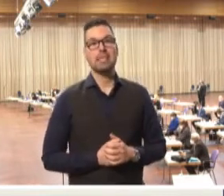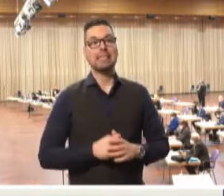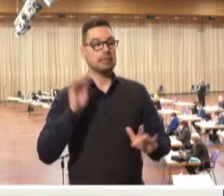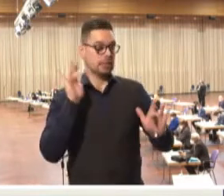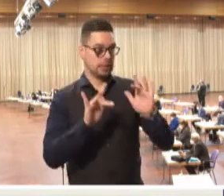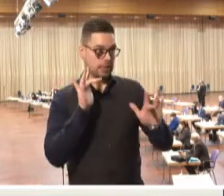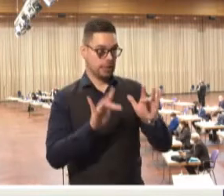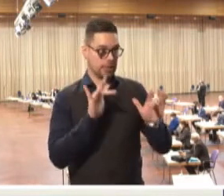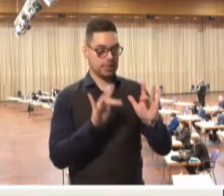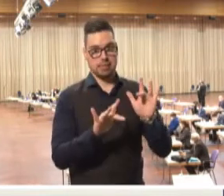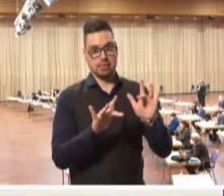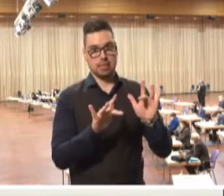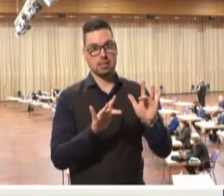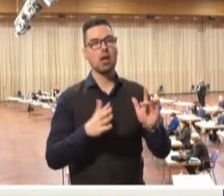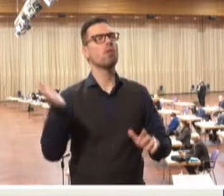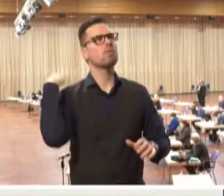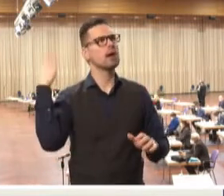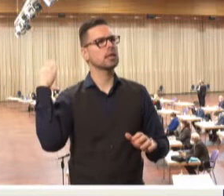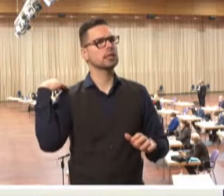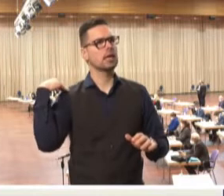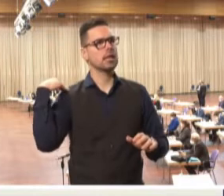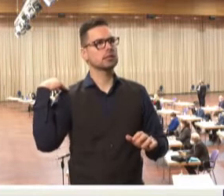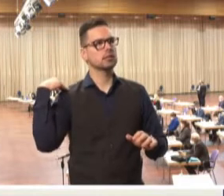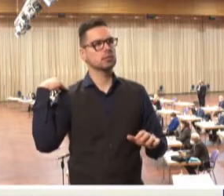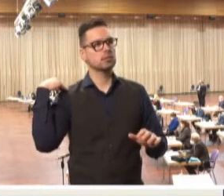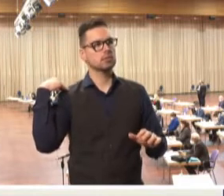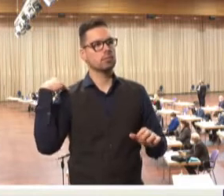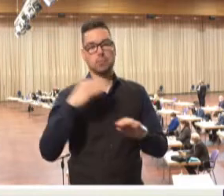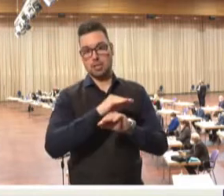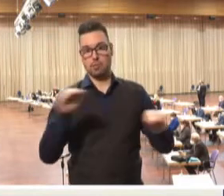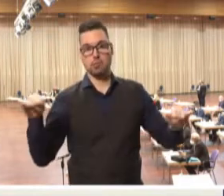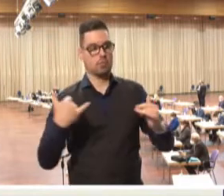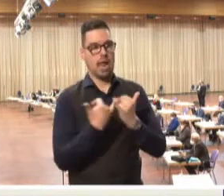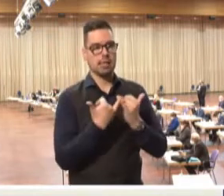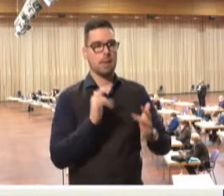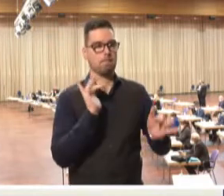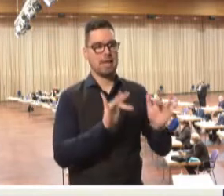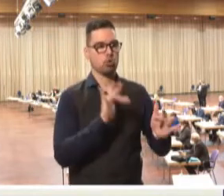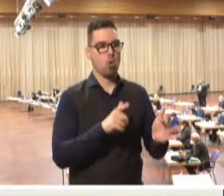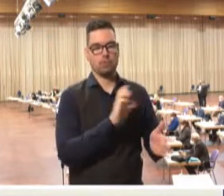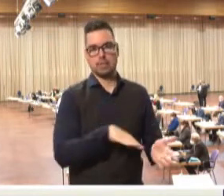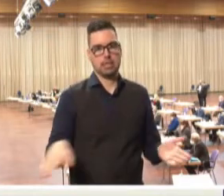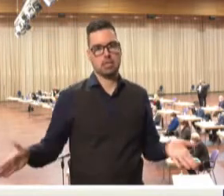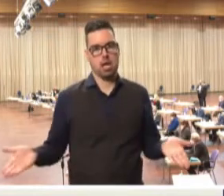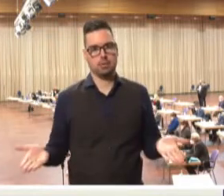Kritisiert wurde auch in der Vergangenheit unterbliebene Information der Eltern der betroffenen Kinder.